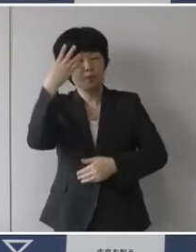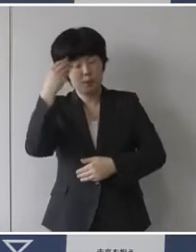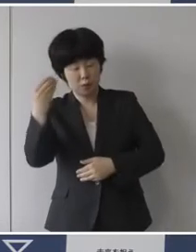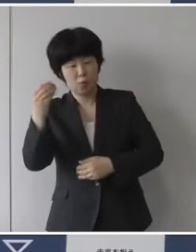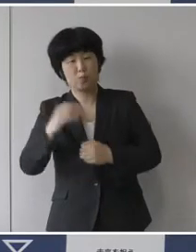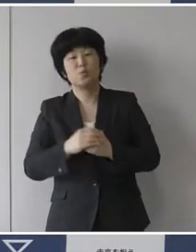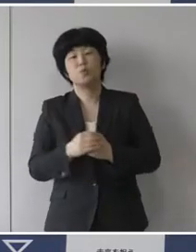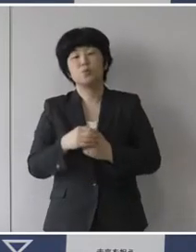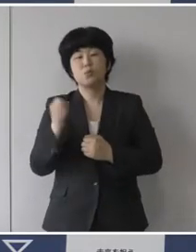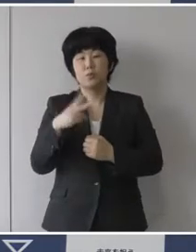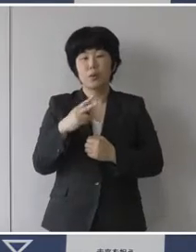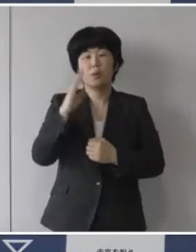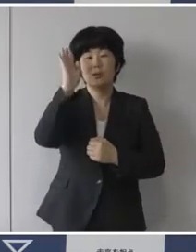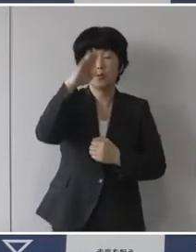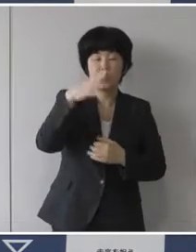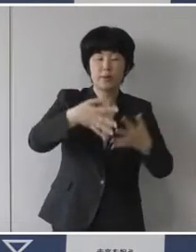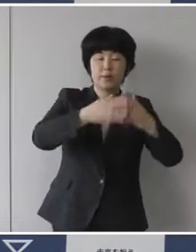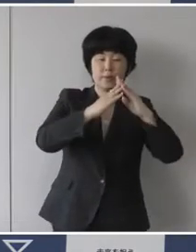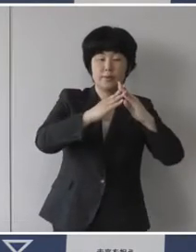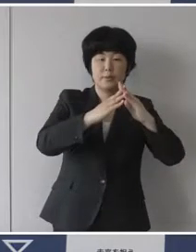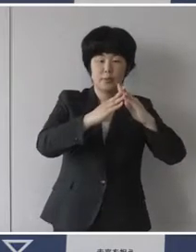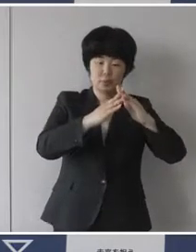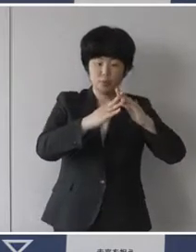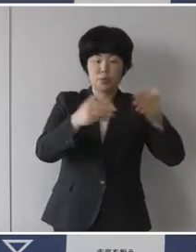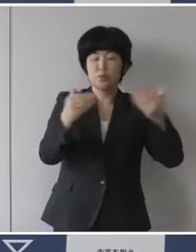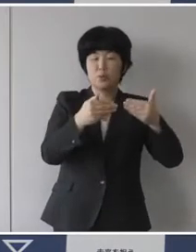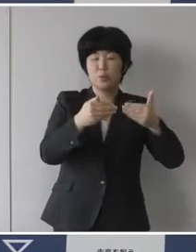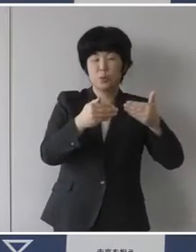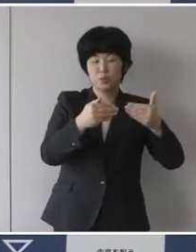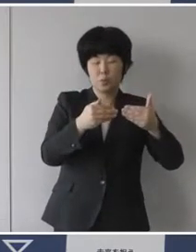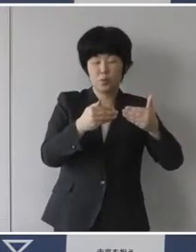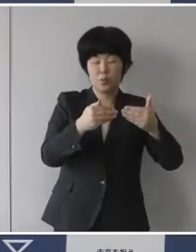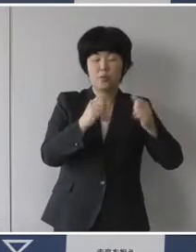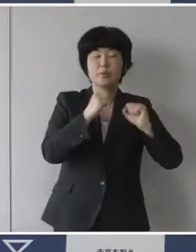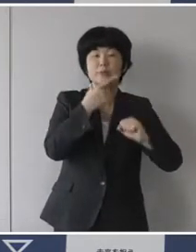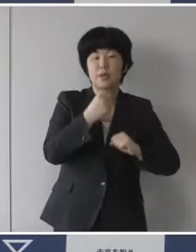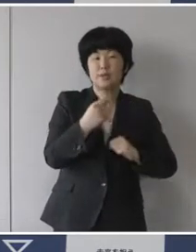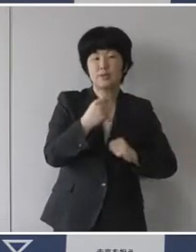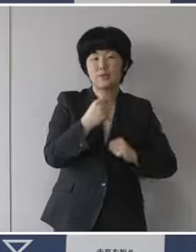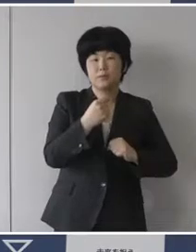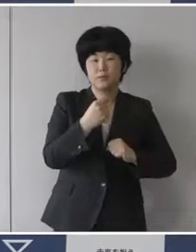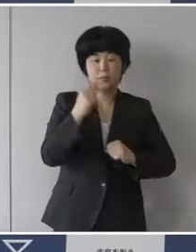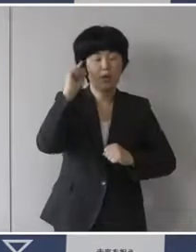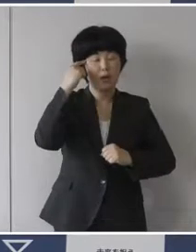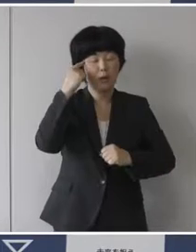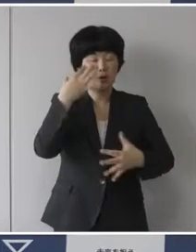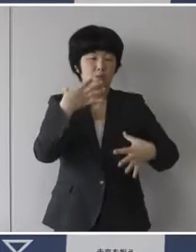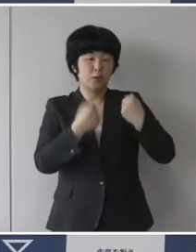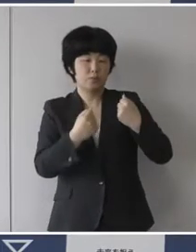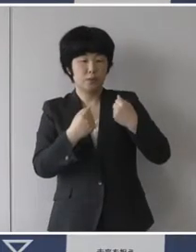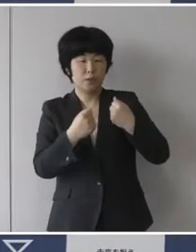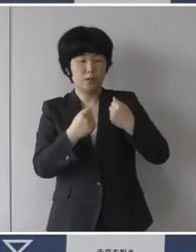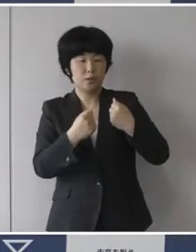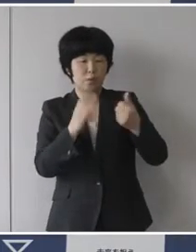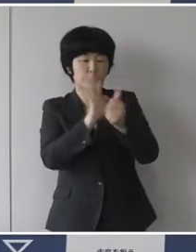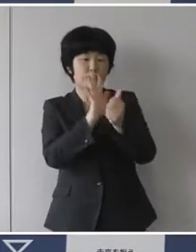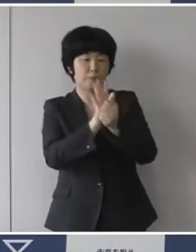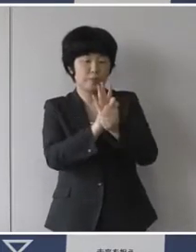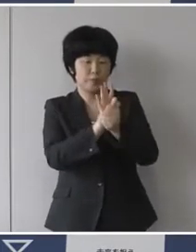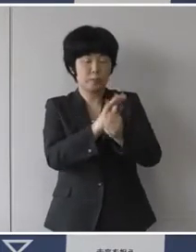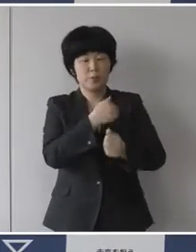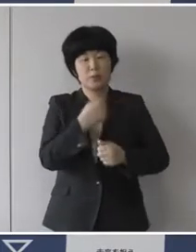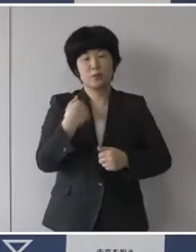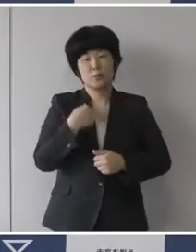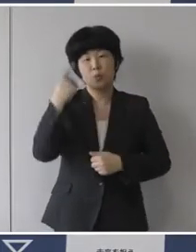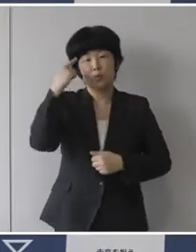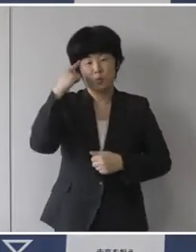築家志望の方の、まあ、夢の実現、応援にも、貢献できるだろうということの